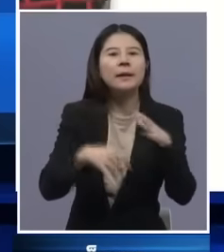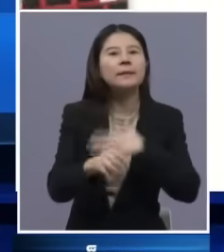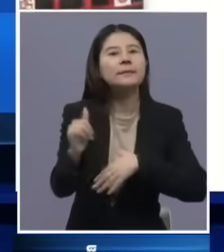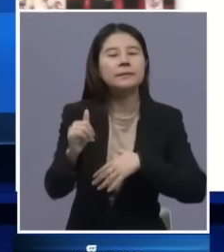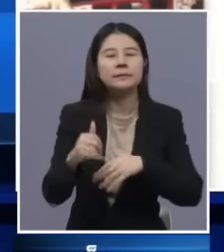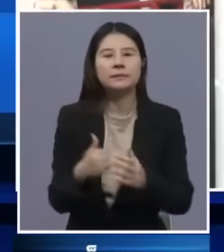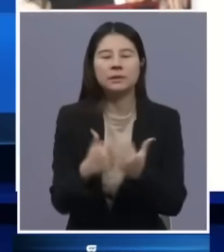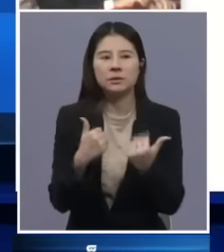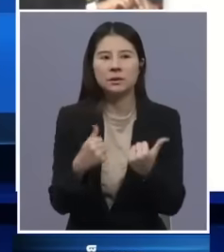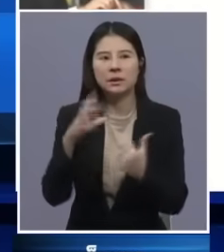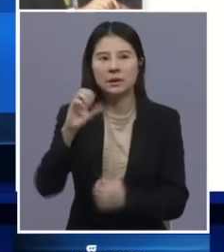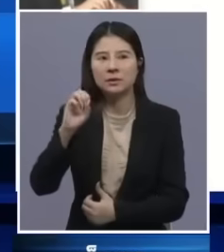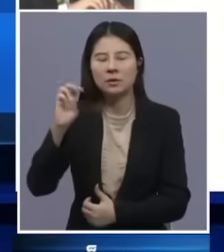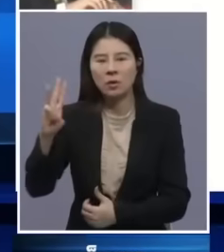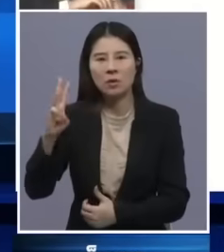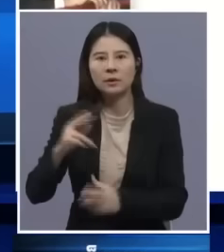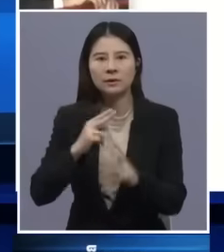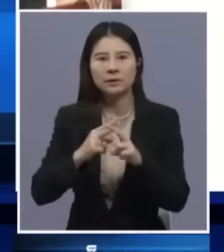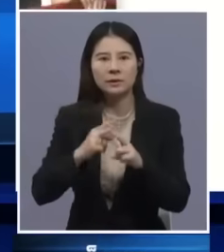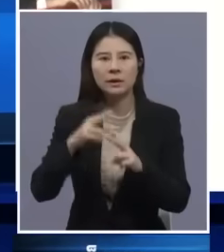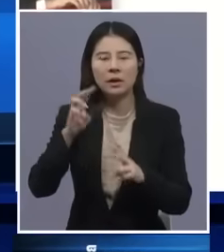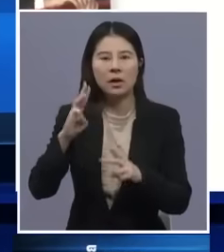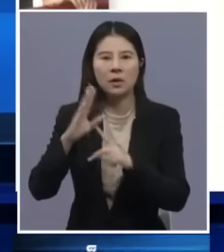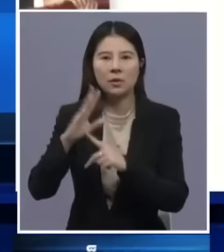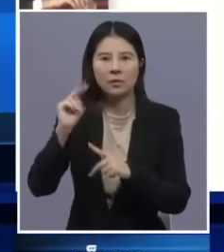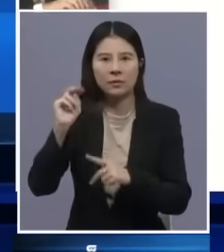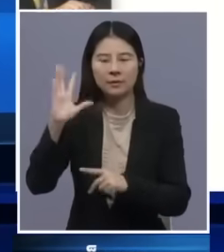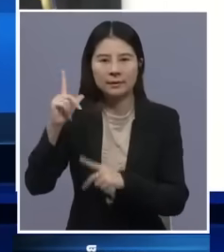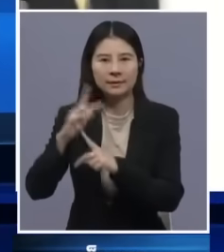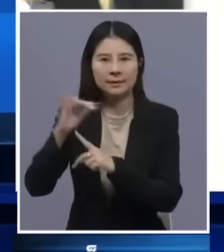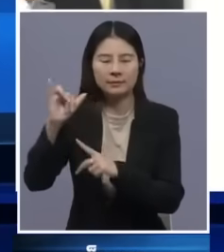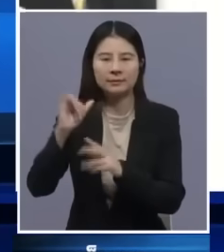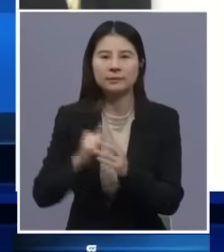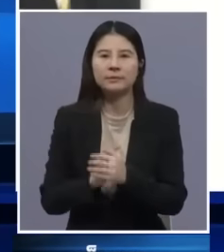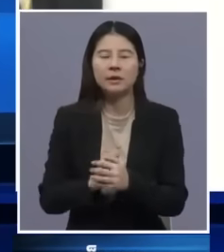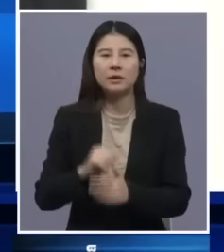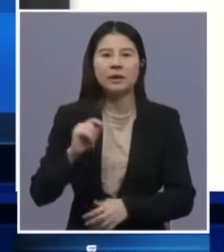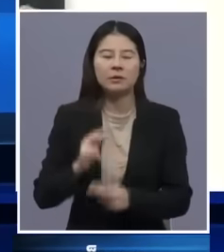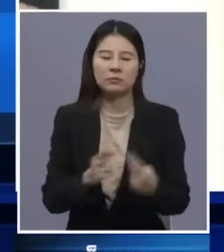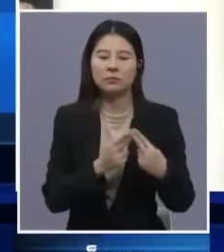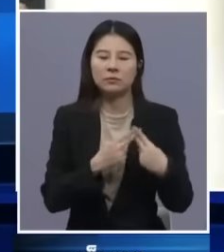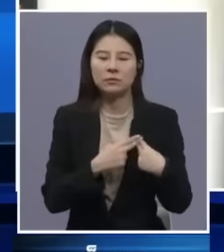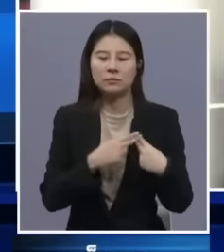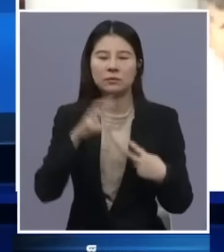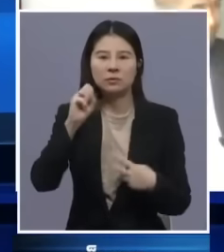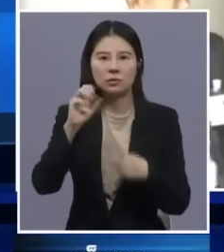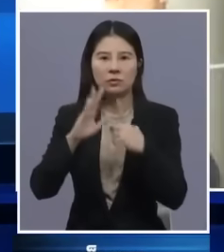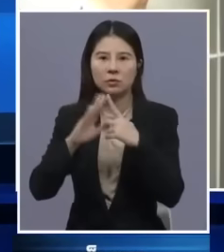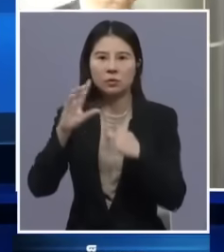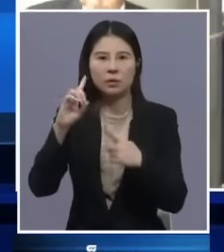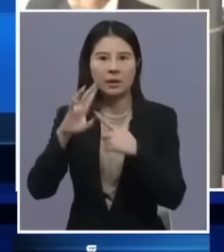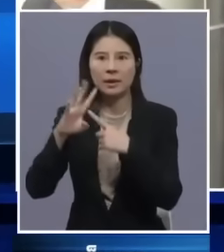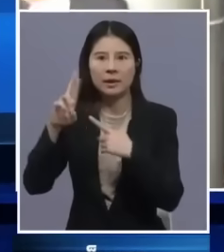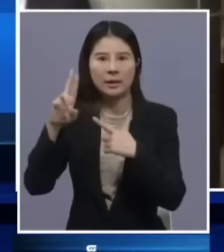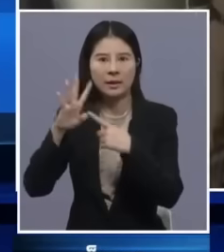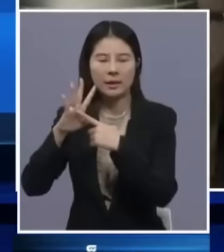งของสว.วันชัยศรสิริแล้วก็ของนักการเมืองผู้คล่ำวอดในวงการอย่างคุณหญิงสุดารัตน์เกยุราพันธ ์ ก็กลาย